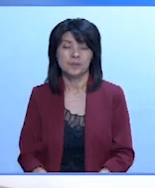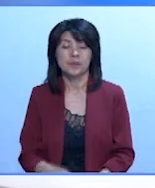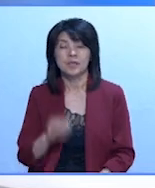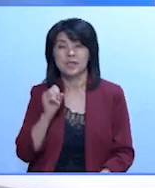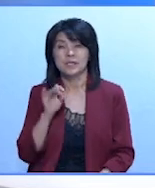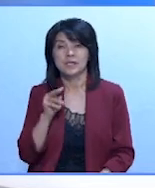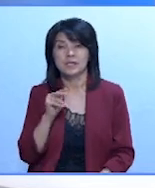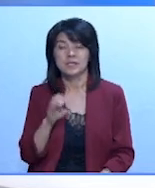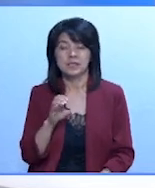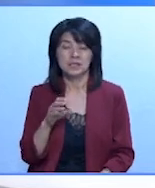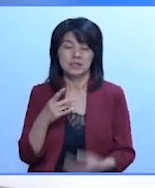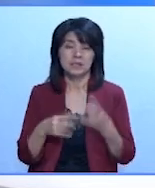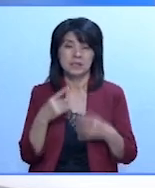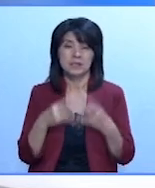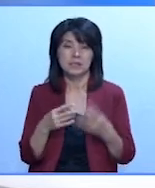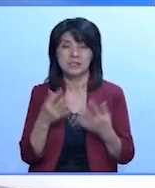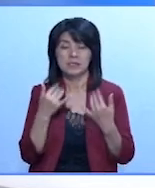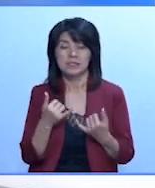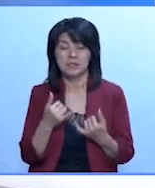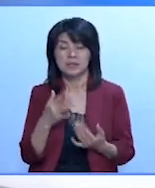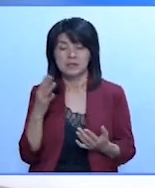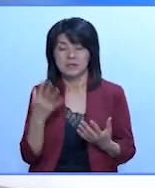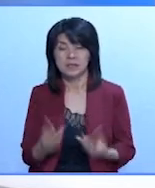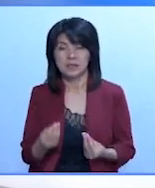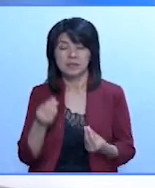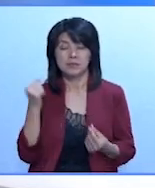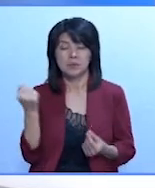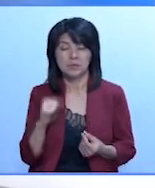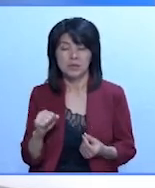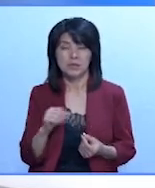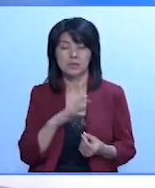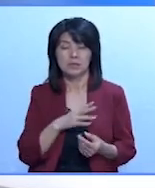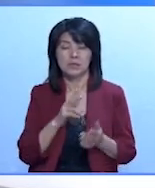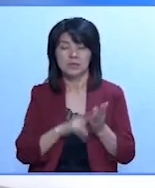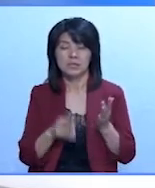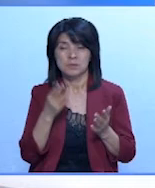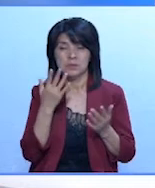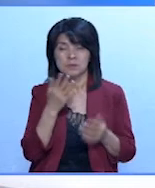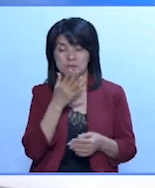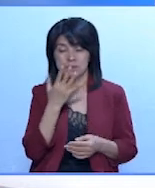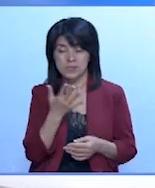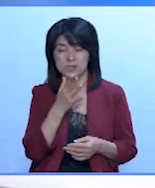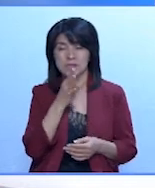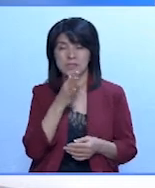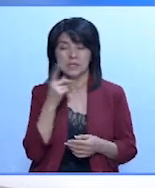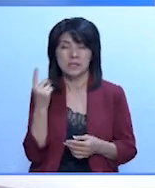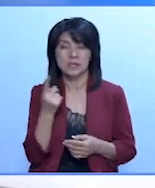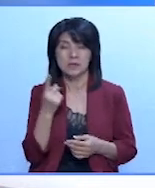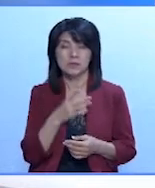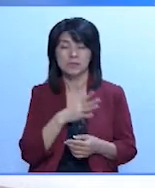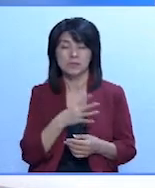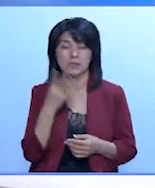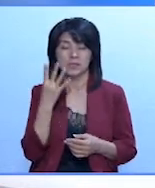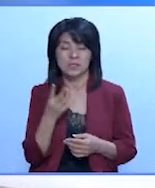Ертіс телеарнасы жеңіс күні көрермендердің көзайымы болды. Жеңістің 75 жылдығына арналған шығарылым 4 сағат бойы тікелей